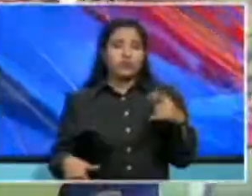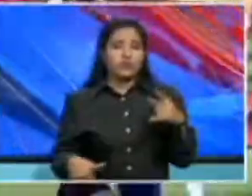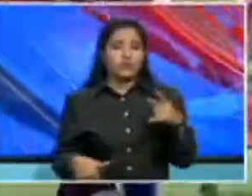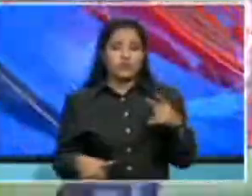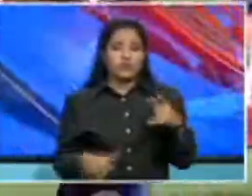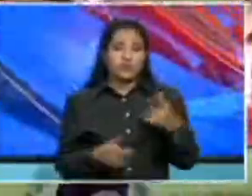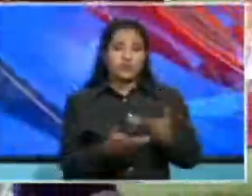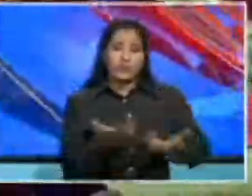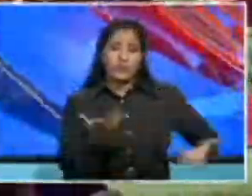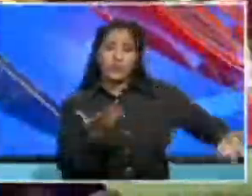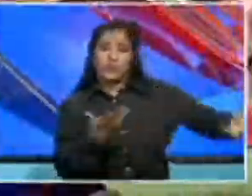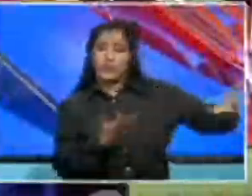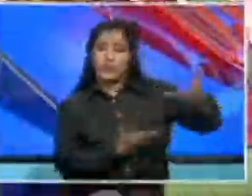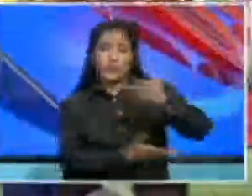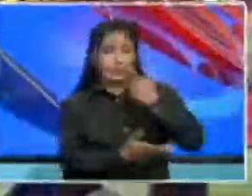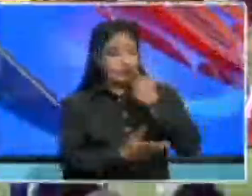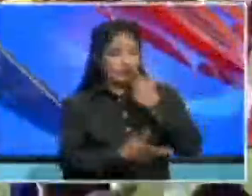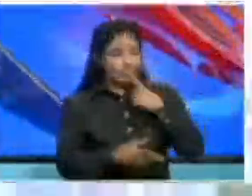परमेश्वरी